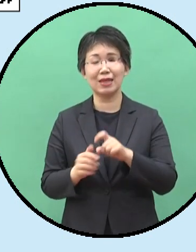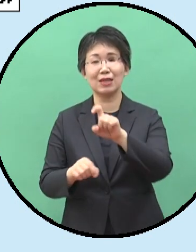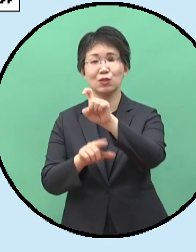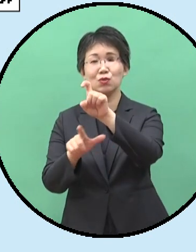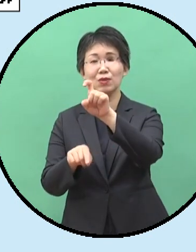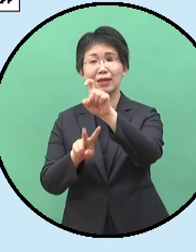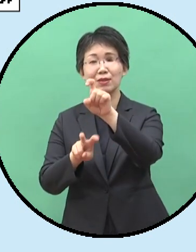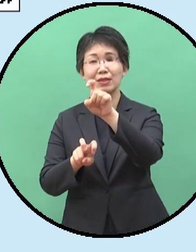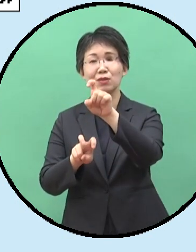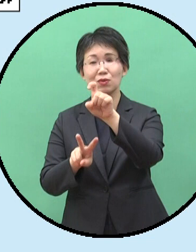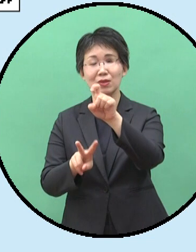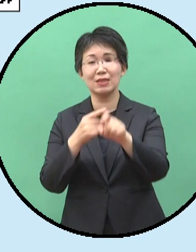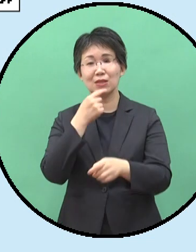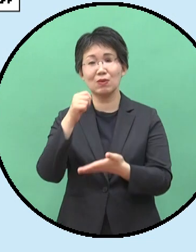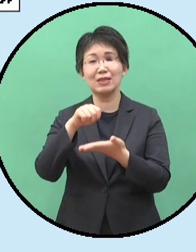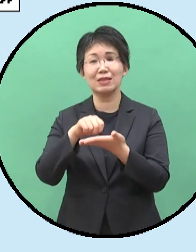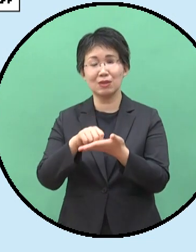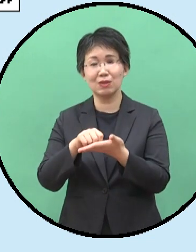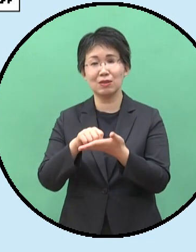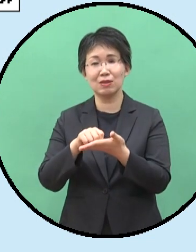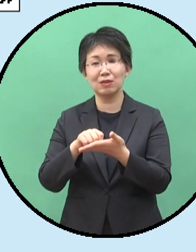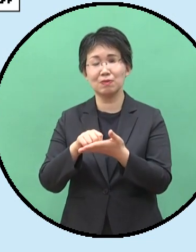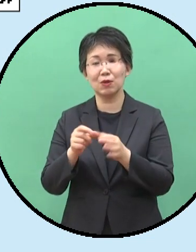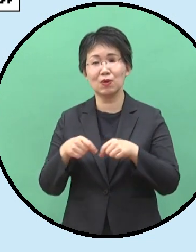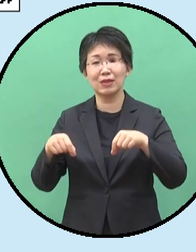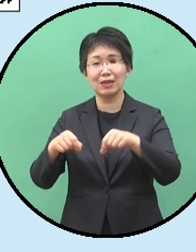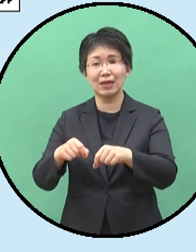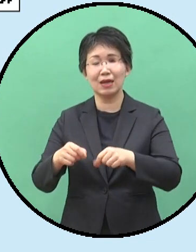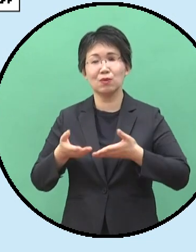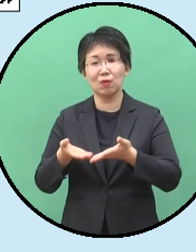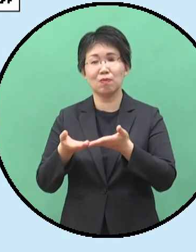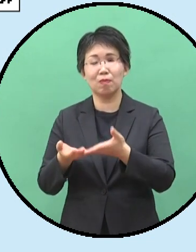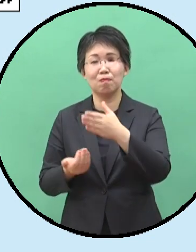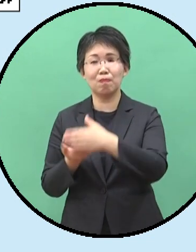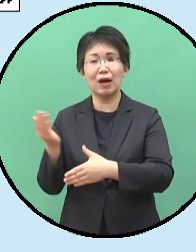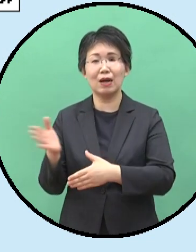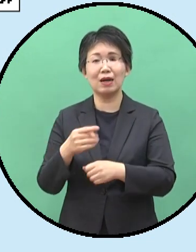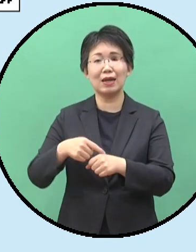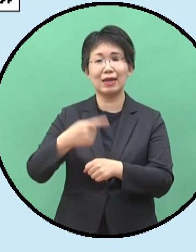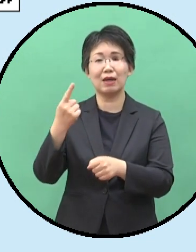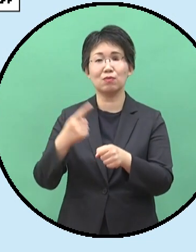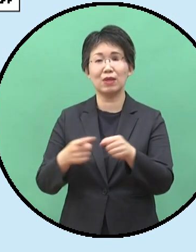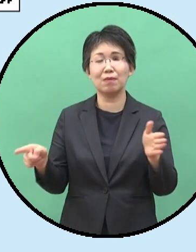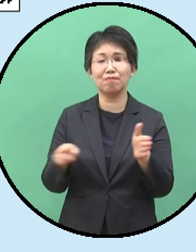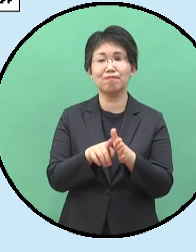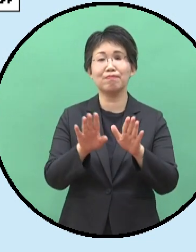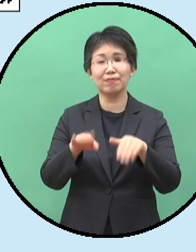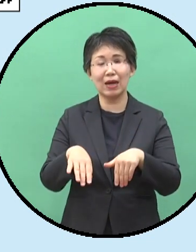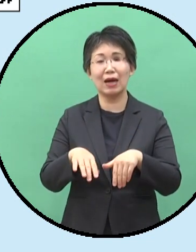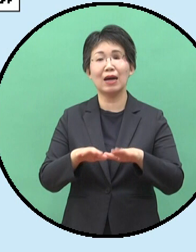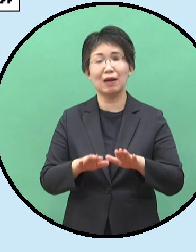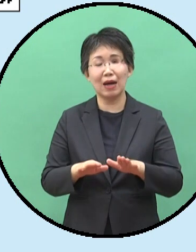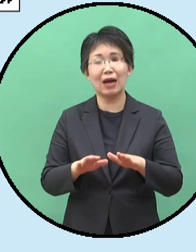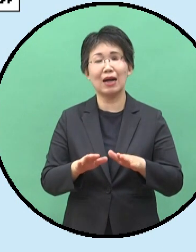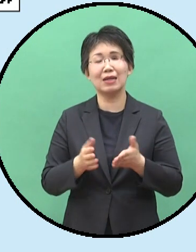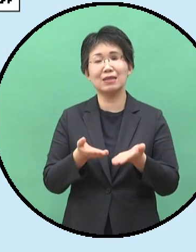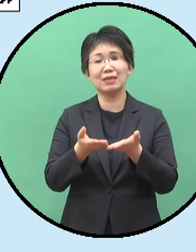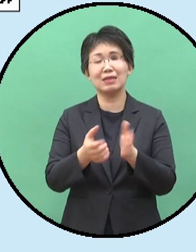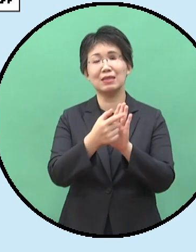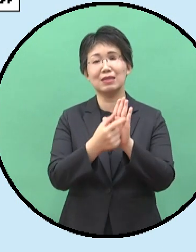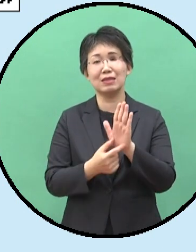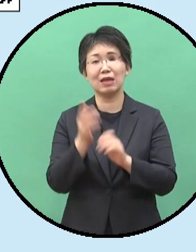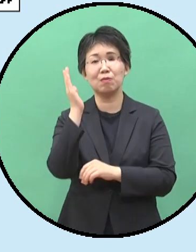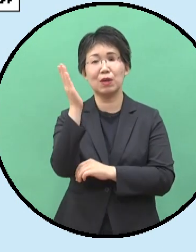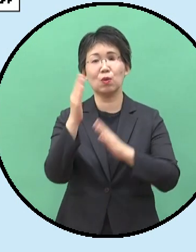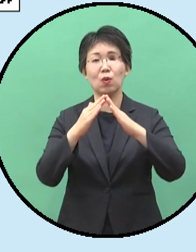10月22日日曜日には関東大震災から100年ということで、地震をテーマとした防災講